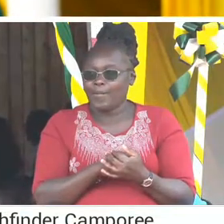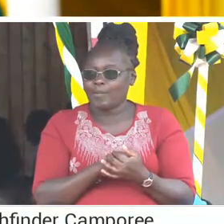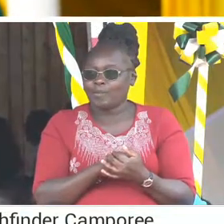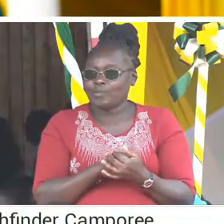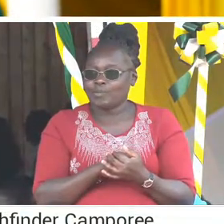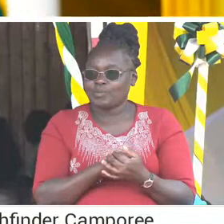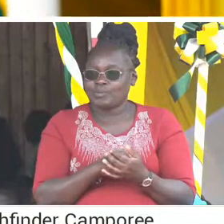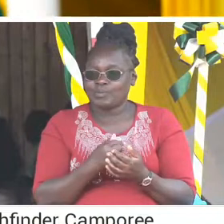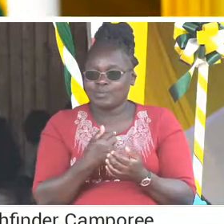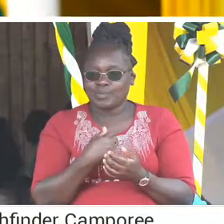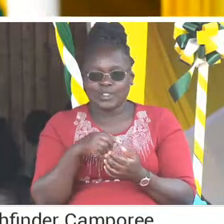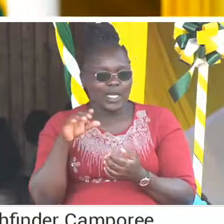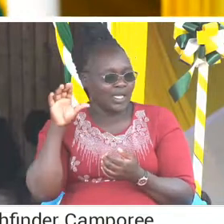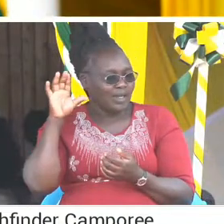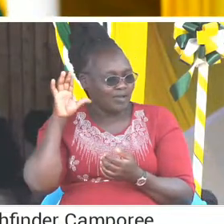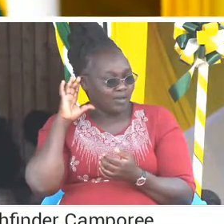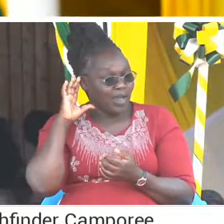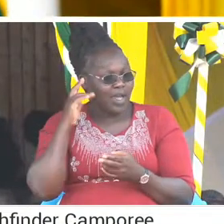Nimesikia hivi karibuni